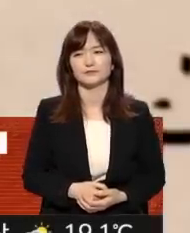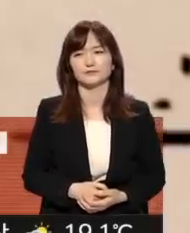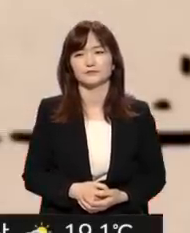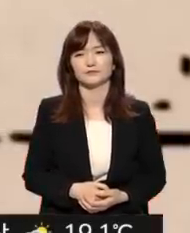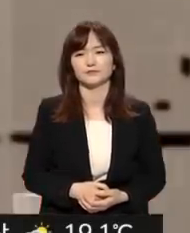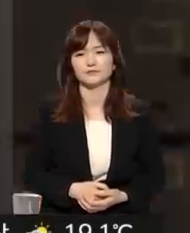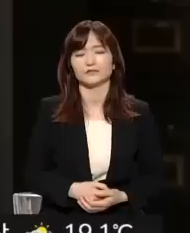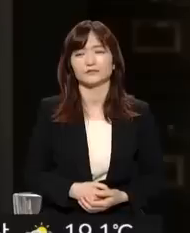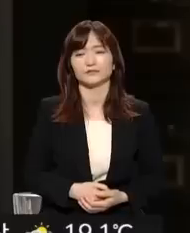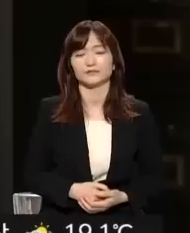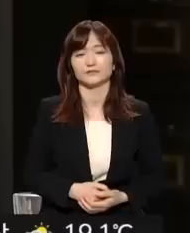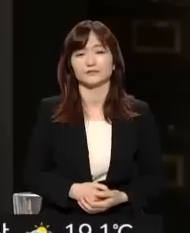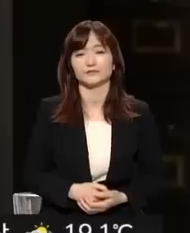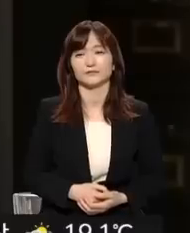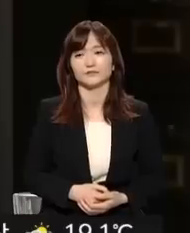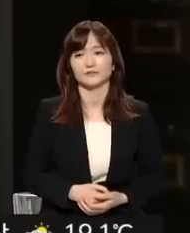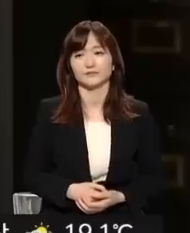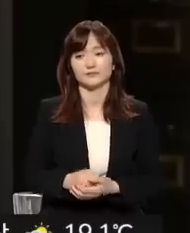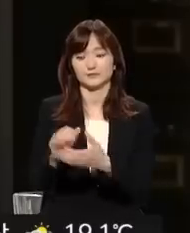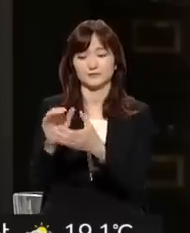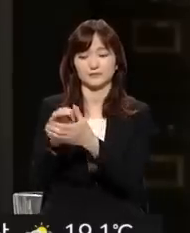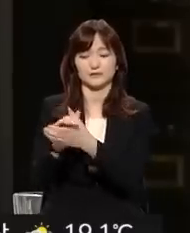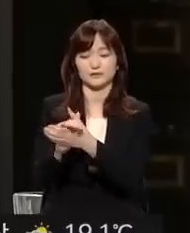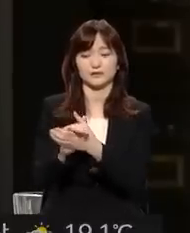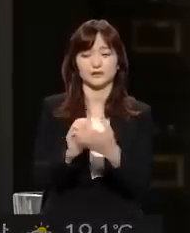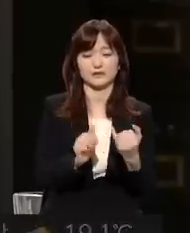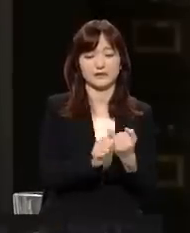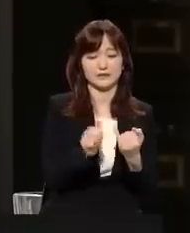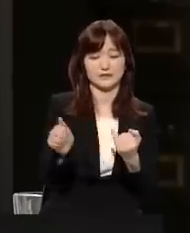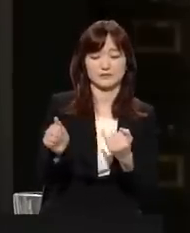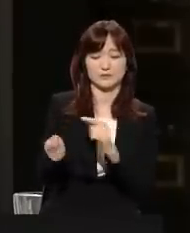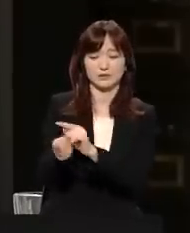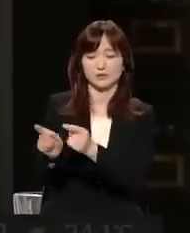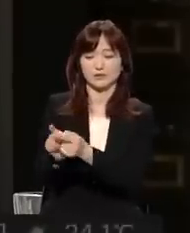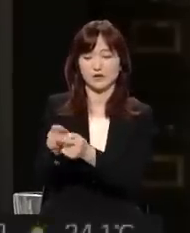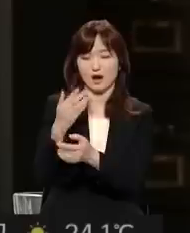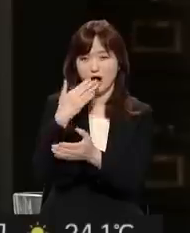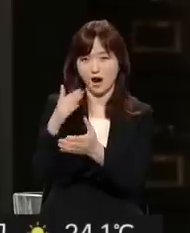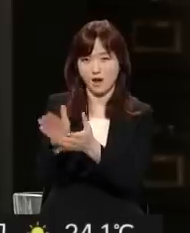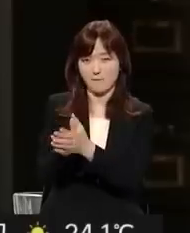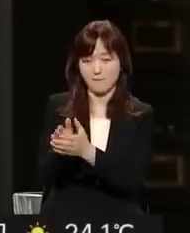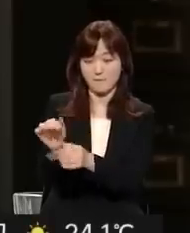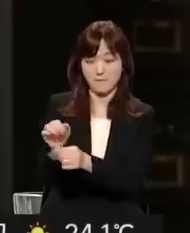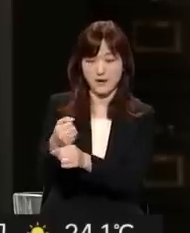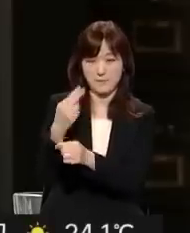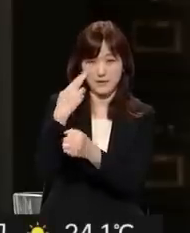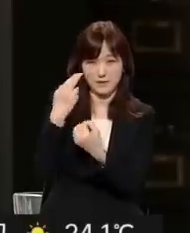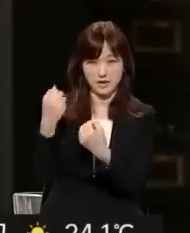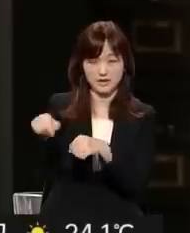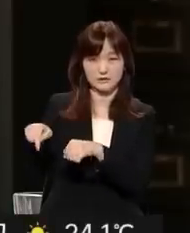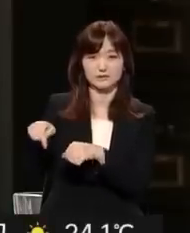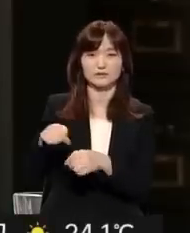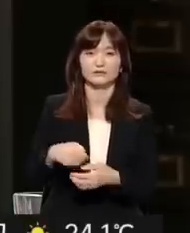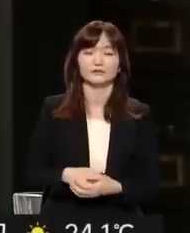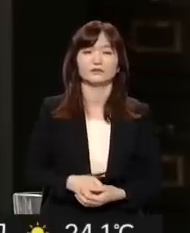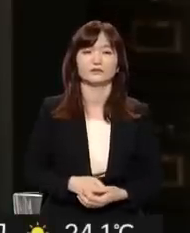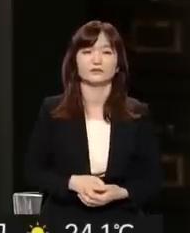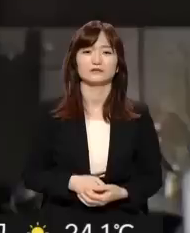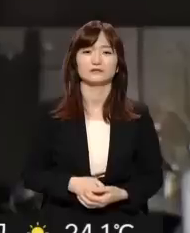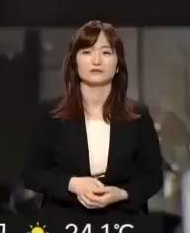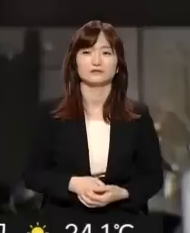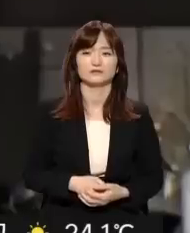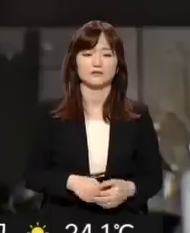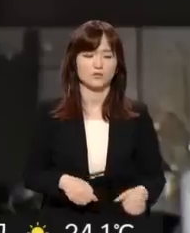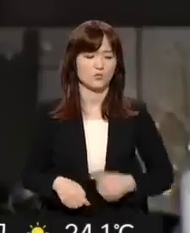이거 그러면은 거의 친구들하고 같이 이렇게 담합을 해가지고 연기를 한 거잖아요. 그렇죠. 연기한 거죠. 그러니까 이 화가 난